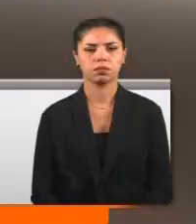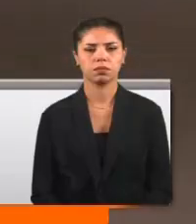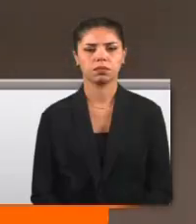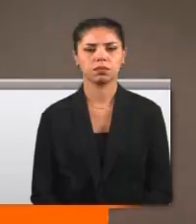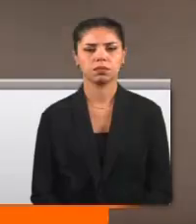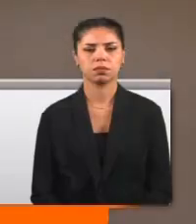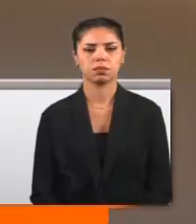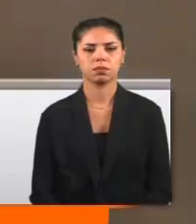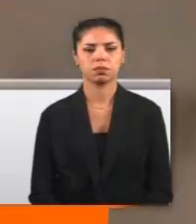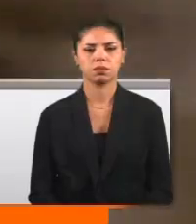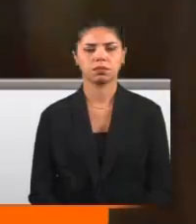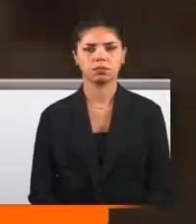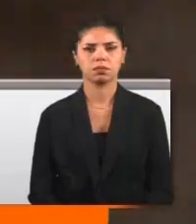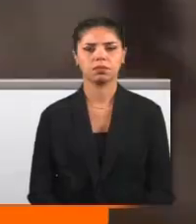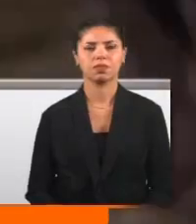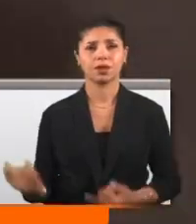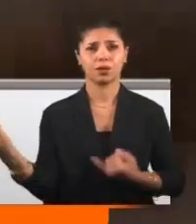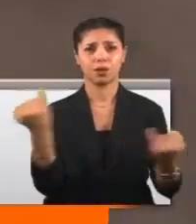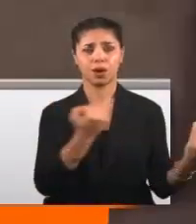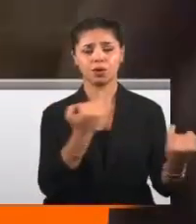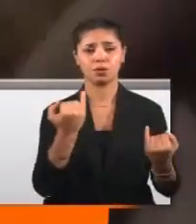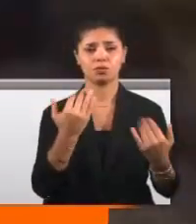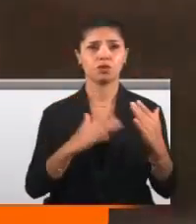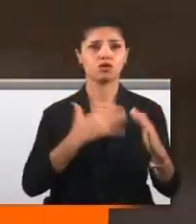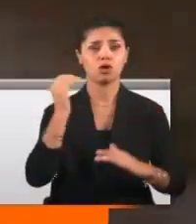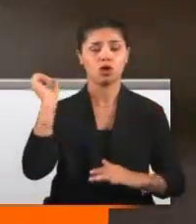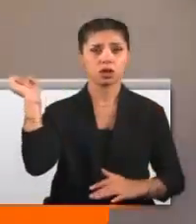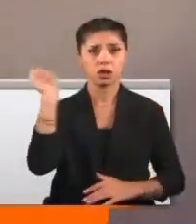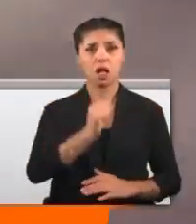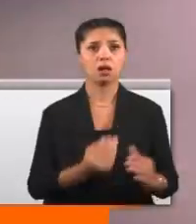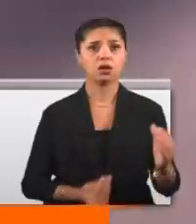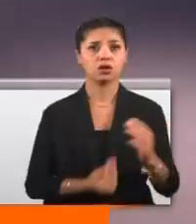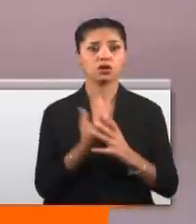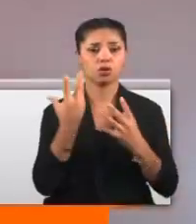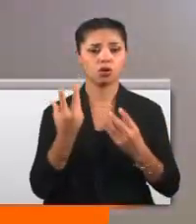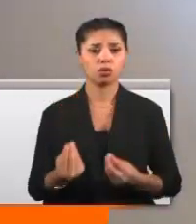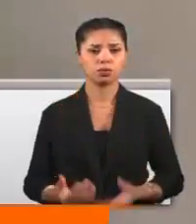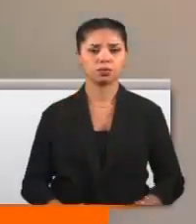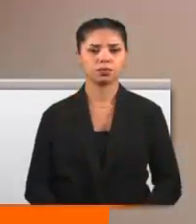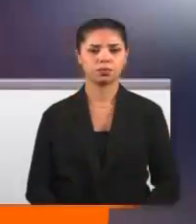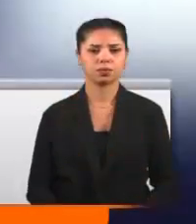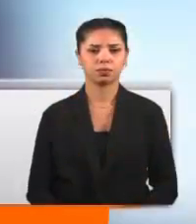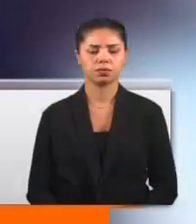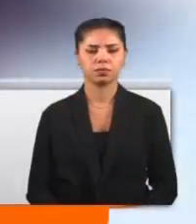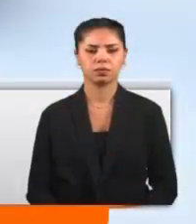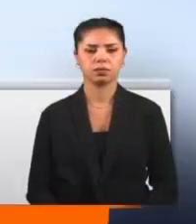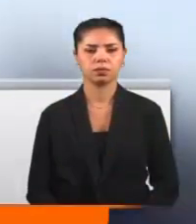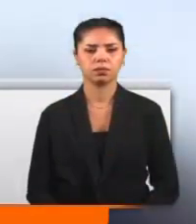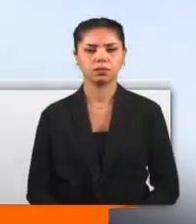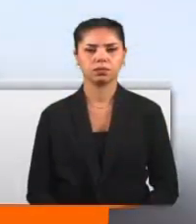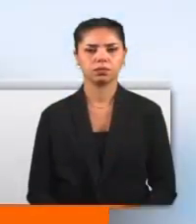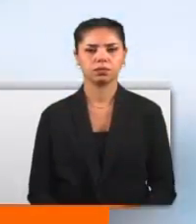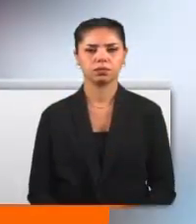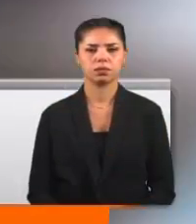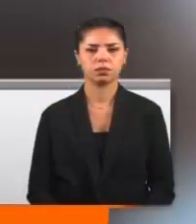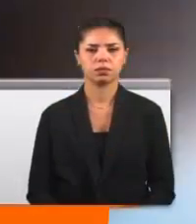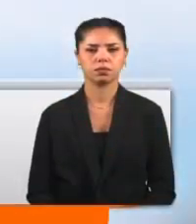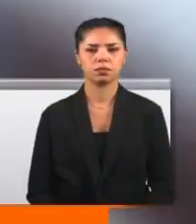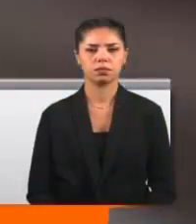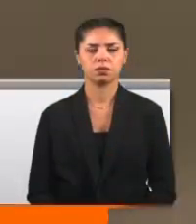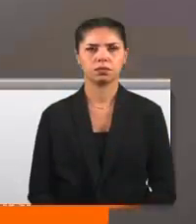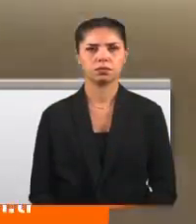Bunların hepsini görüntüledim. Tartışma dakikalar içinde saldırıya dönüştü. Ben şehir dışından gelmişim buraya. Senin adın ne? Şamanı.